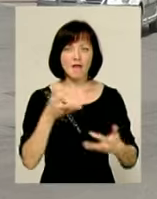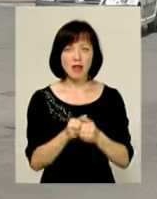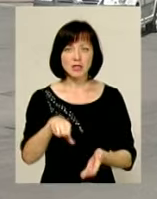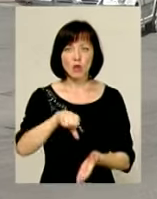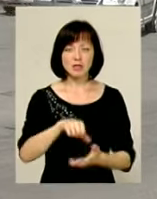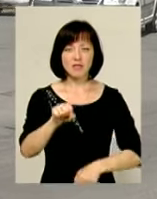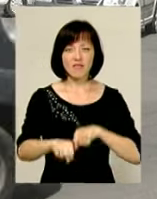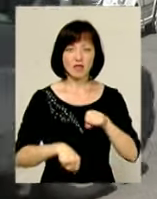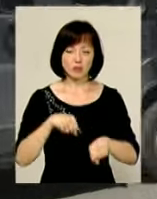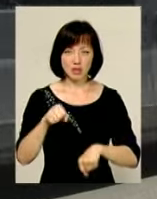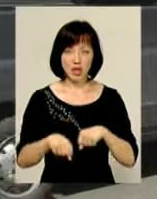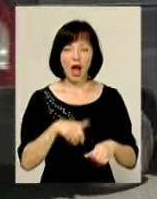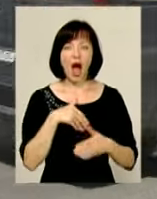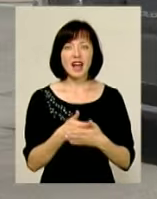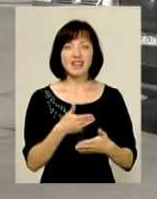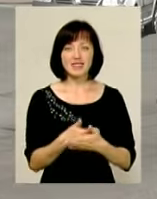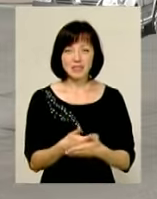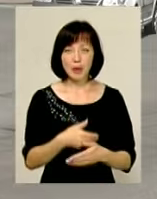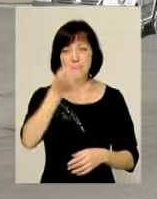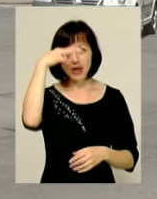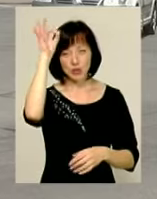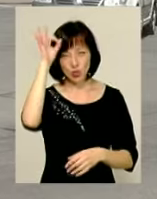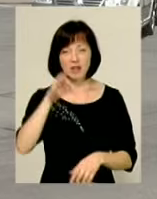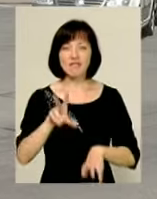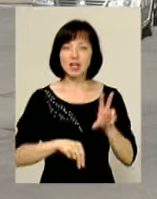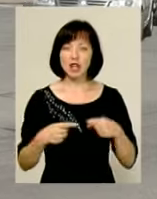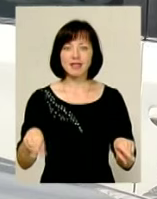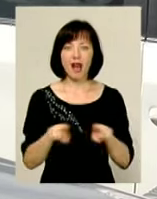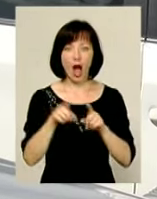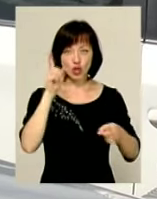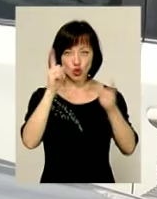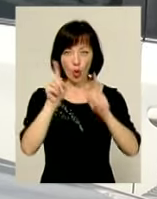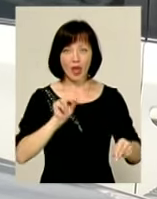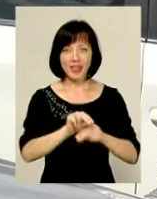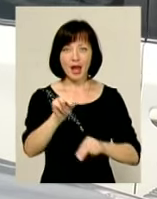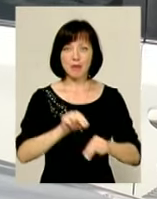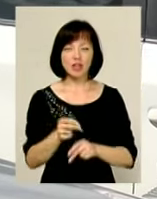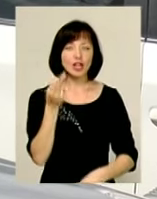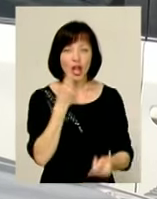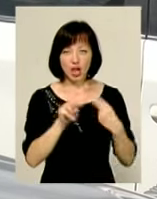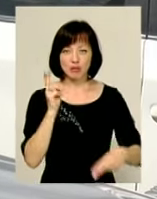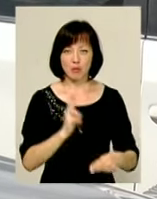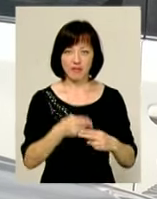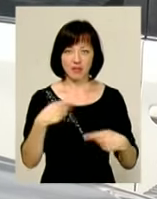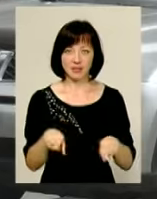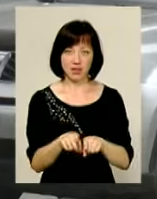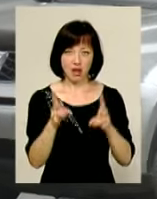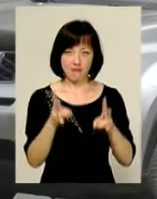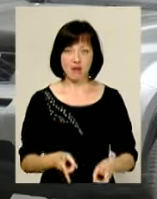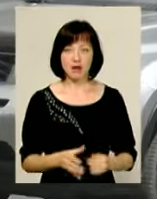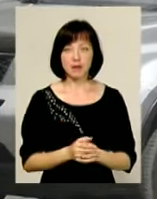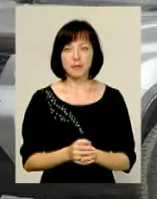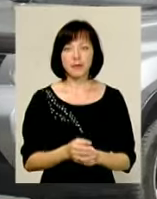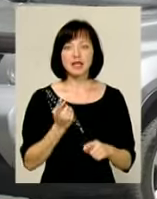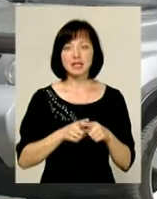участю велосипедистів. Громадські активісти і патрульні вважають, що така шокотерапія найкраща профілактика від подібних аварій. Цеве